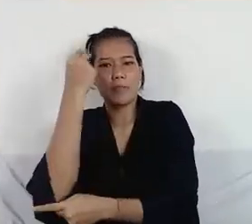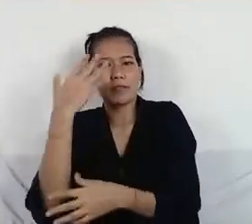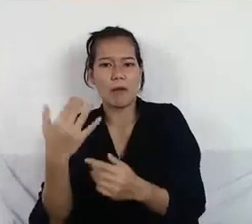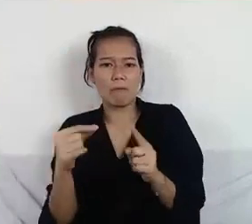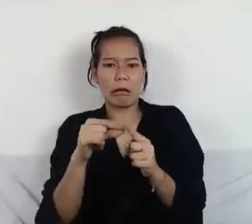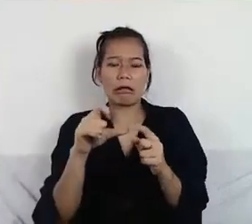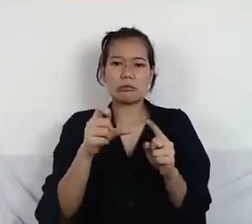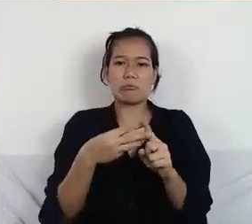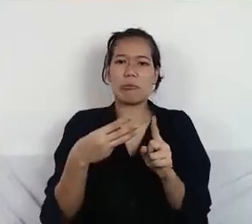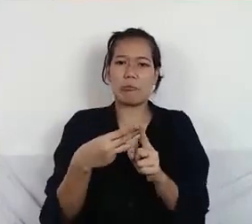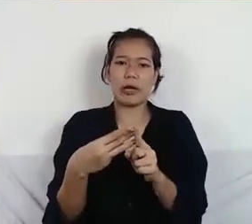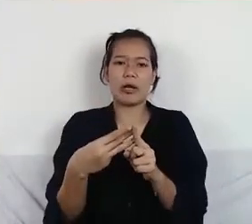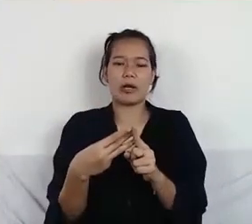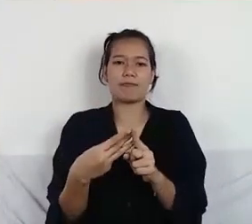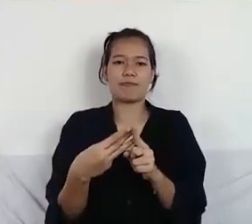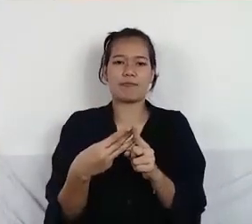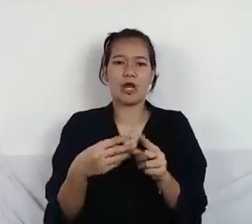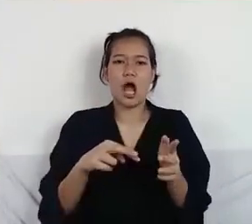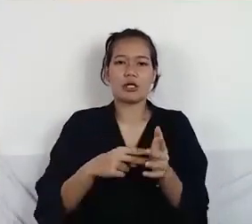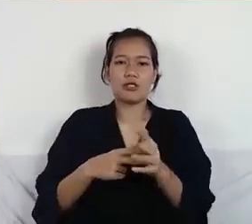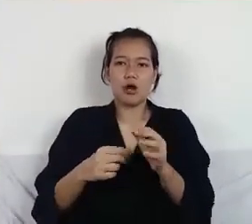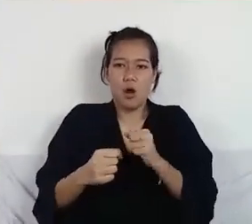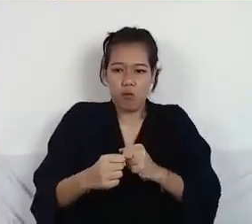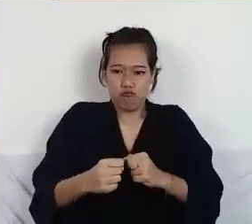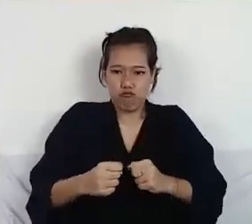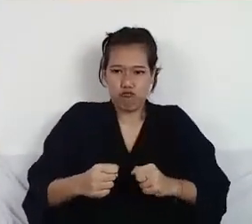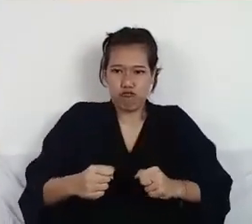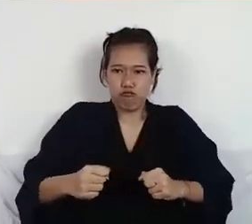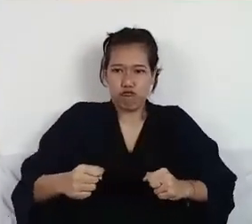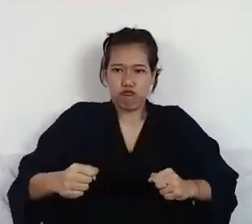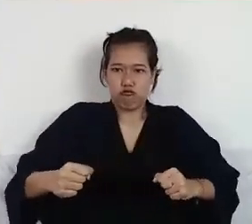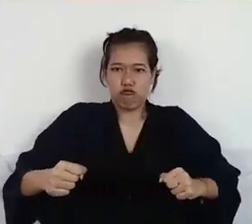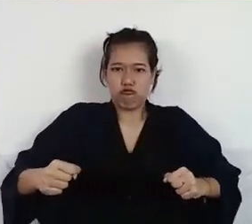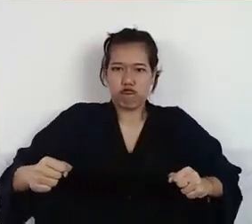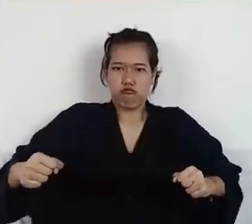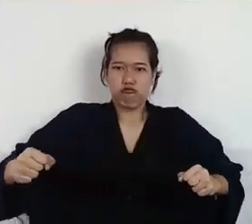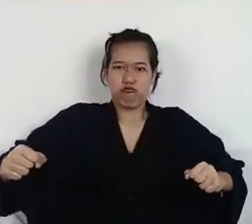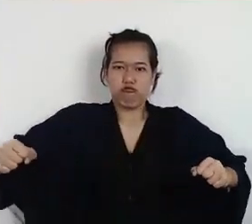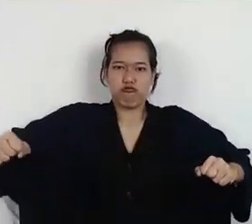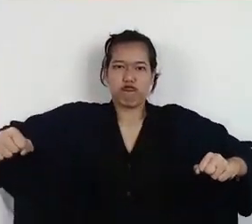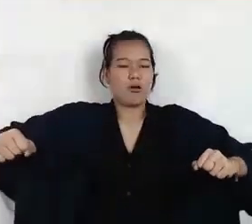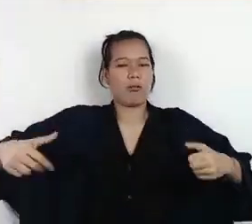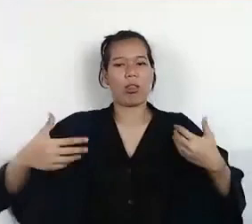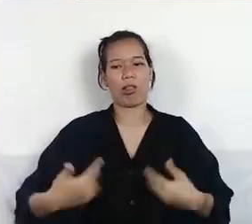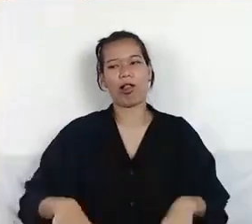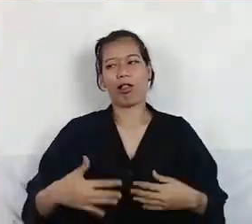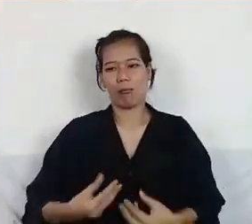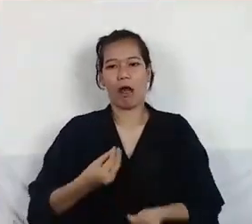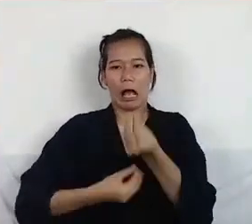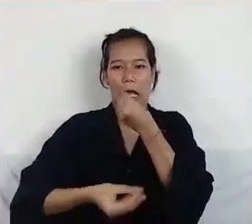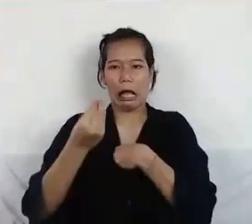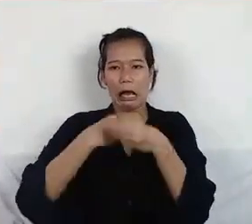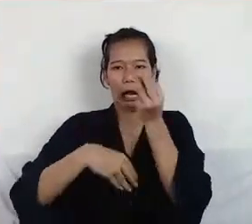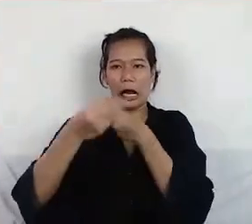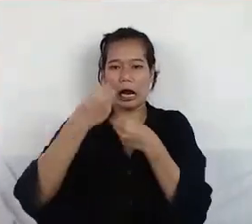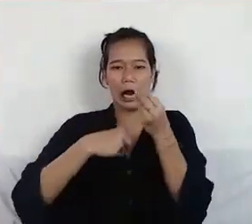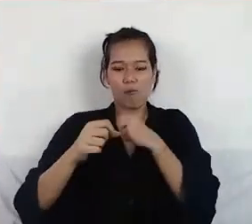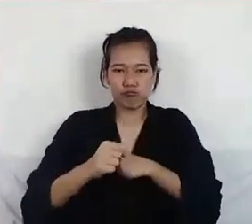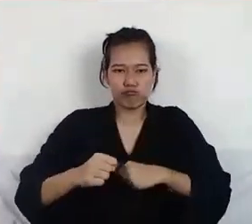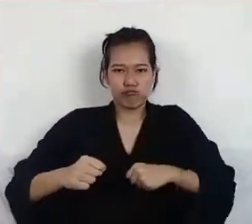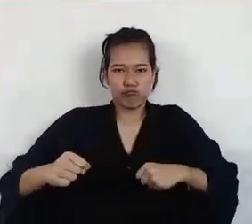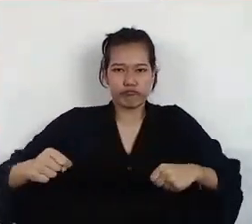pandemi. Pembesaran seluruh bagian badan. Nah, itu. Dapat, saudaraku. Iya kan?